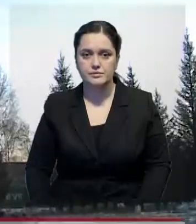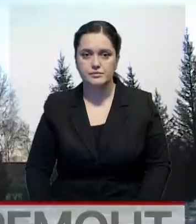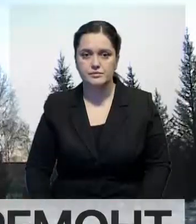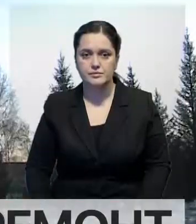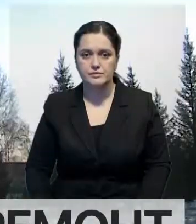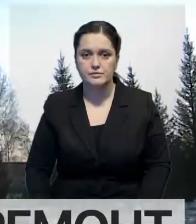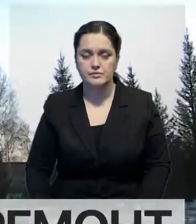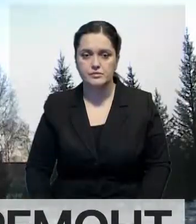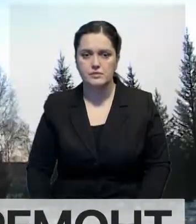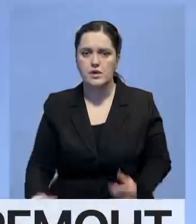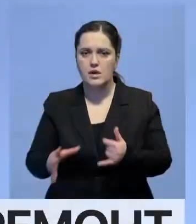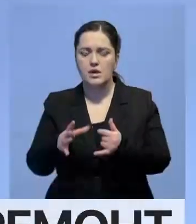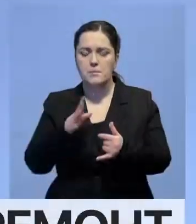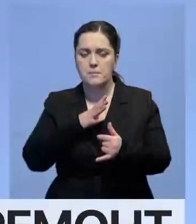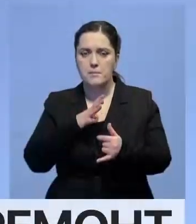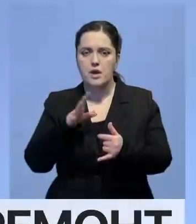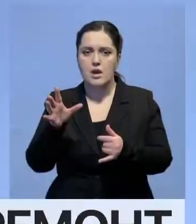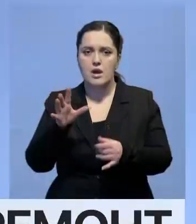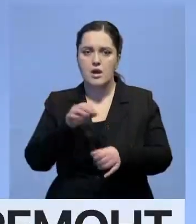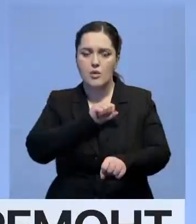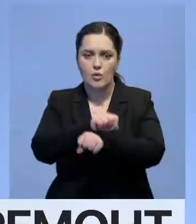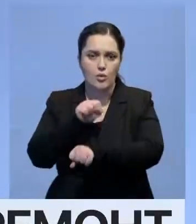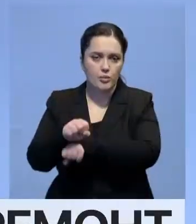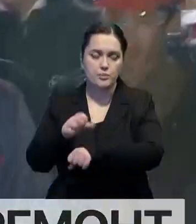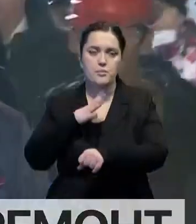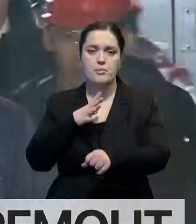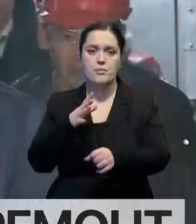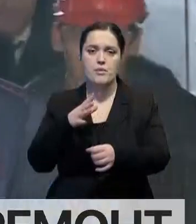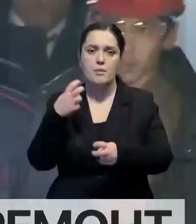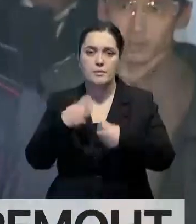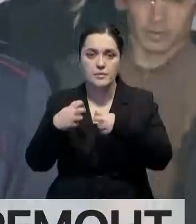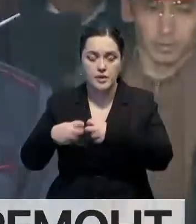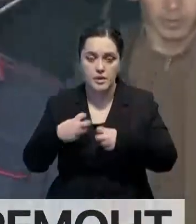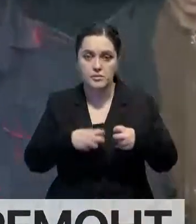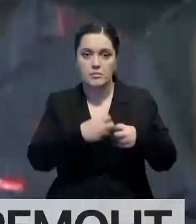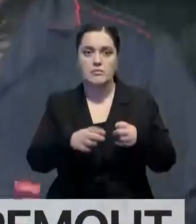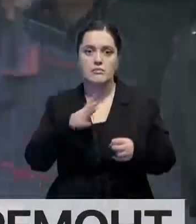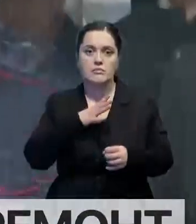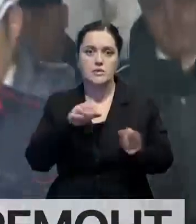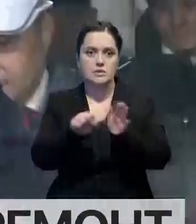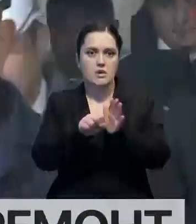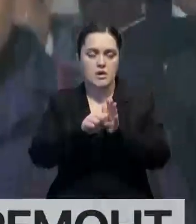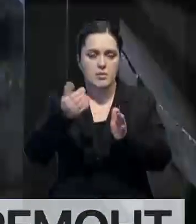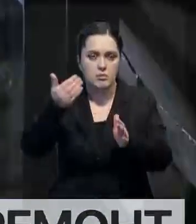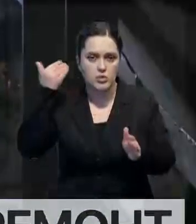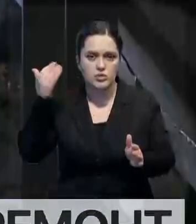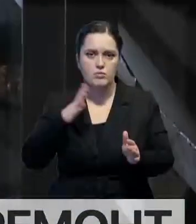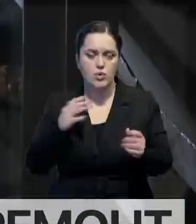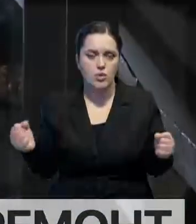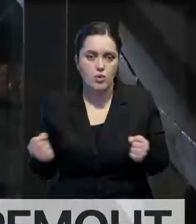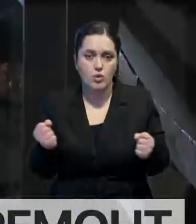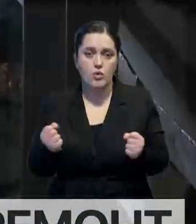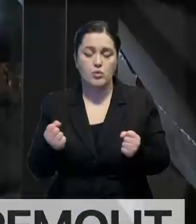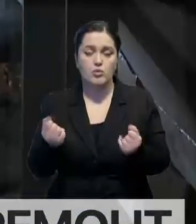Серия разрушительных аварий, 84 остановки станции, множество нарушений и сезон почти без тепла. Все это теперь в прошлом. На Ридерской ТЭЦ